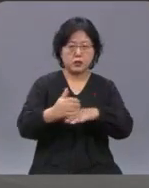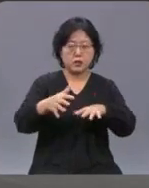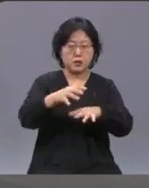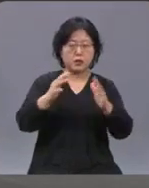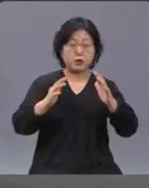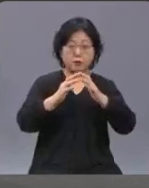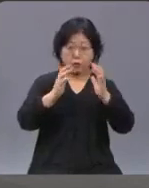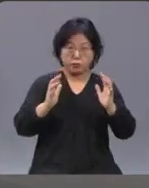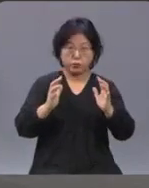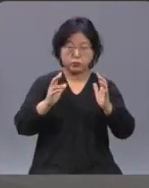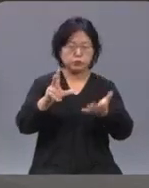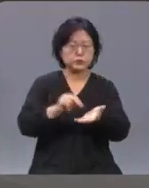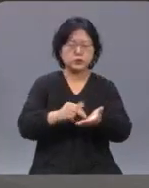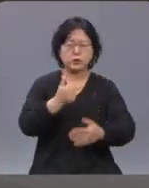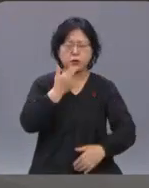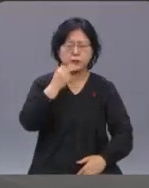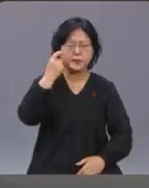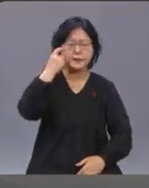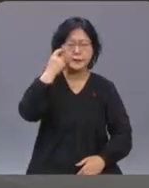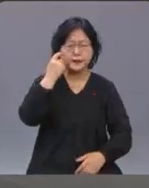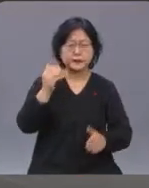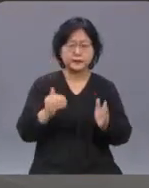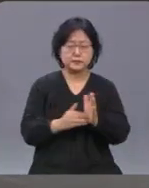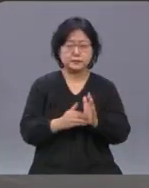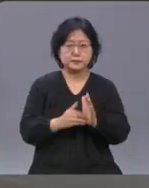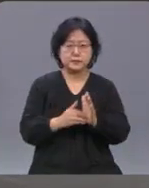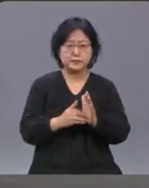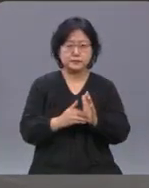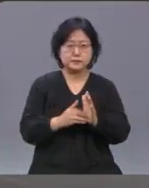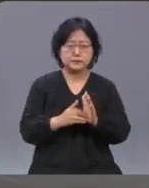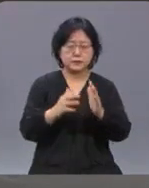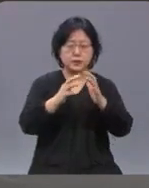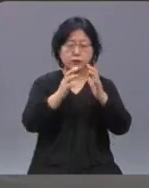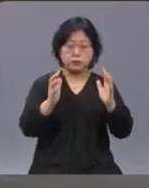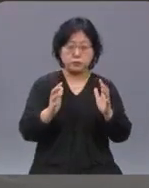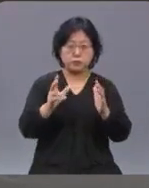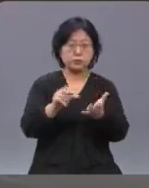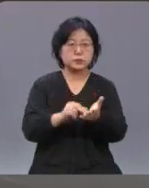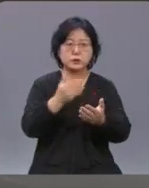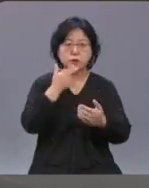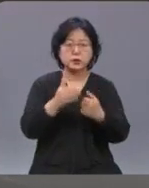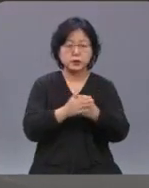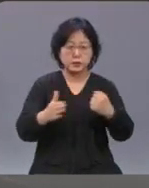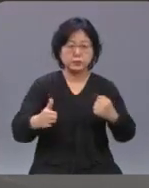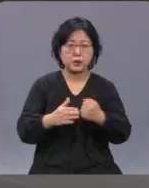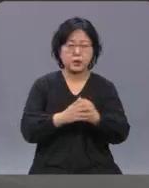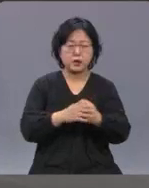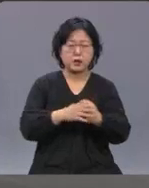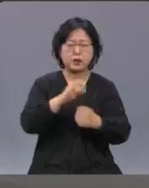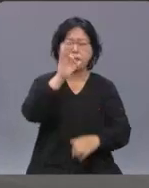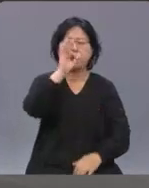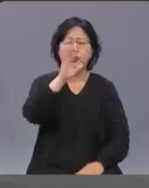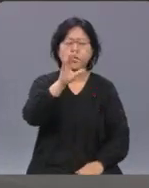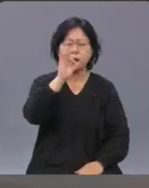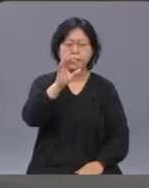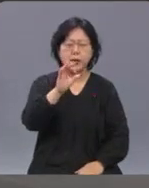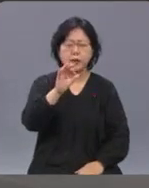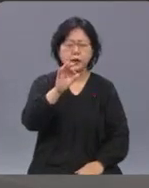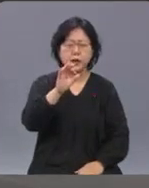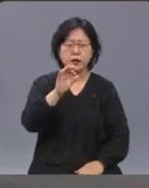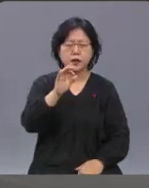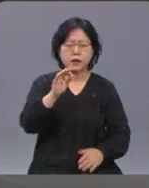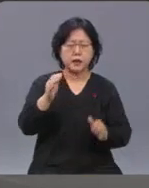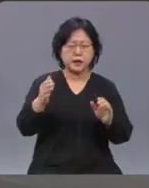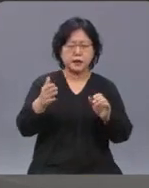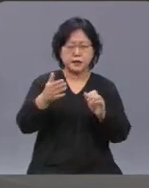구조건전성은 문제가 없다고 판단했습니다 구조물은 문제가 없으니 콘크리트 공급은 모르타르